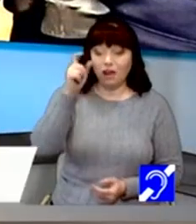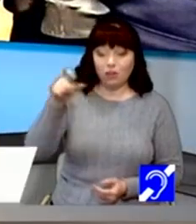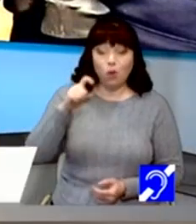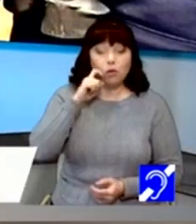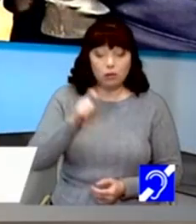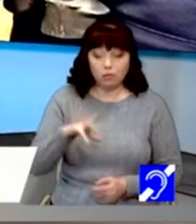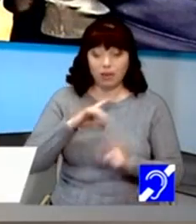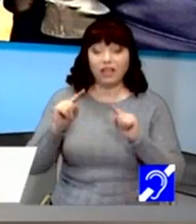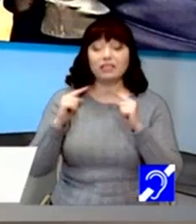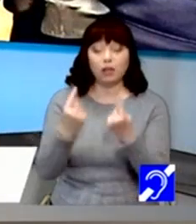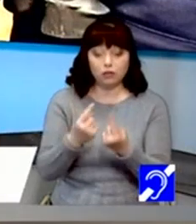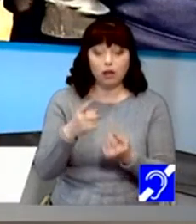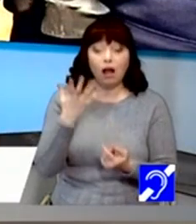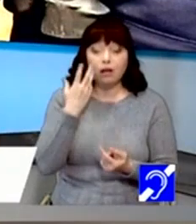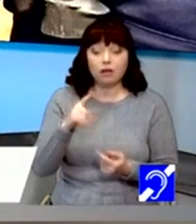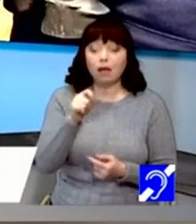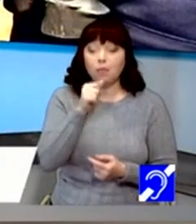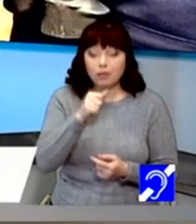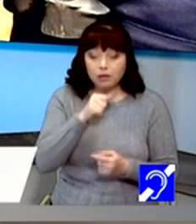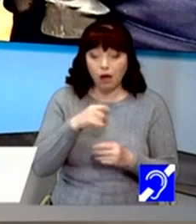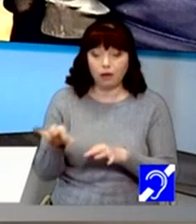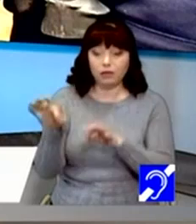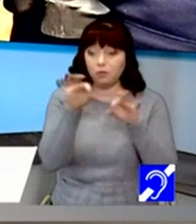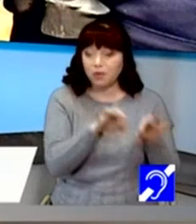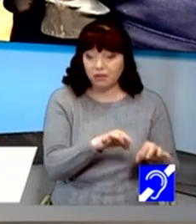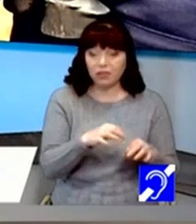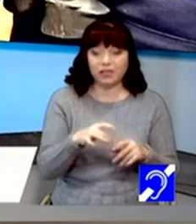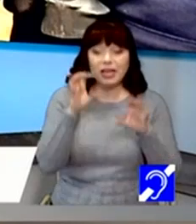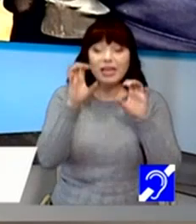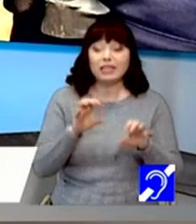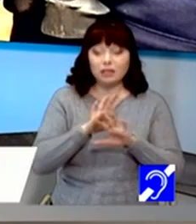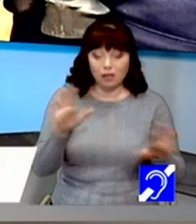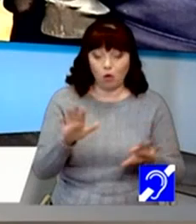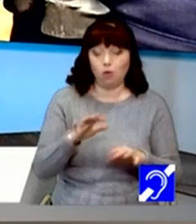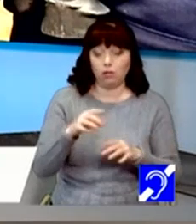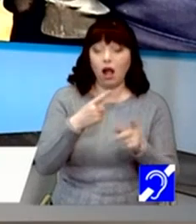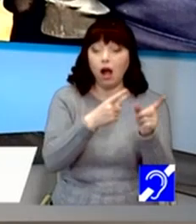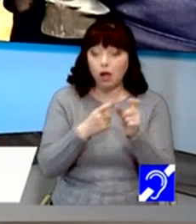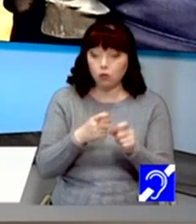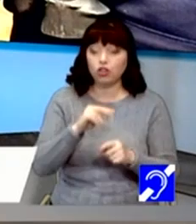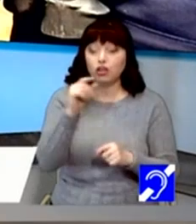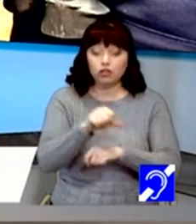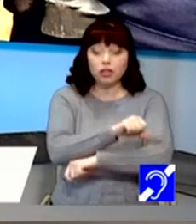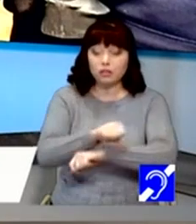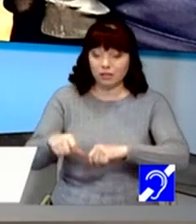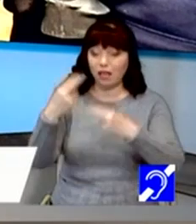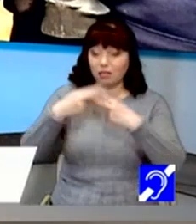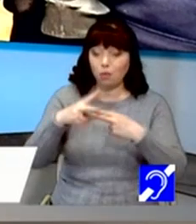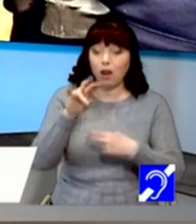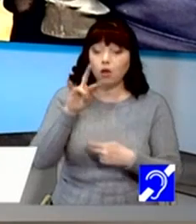ucraineni au fost reținuți în timp ce încercau să transporte ilegal arme prin posturile vamale leușeni și aeroportului internațional